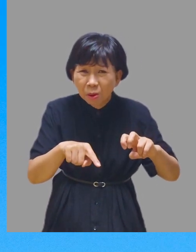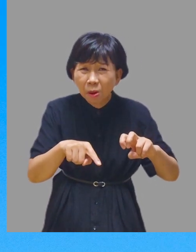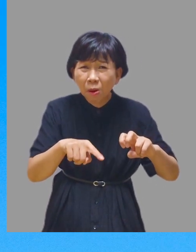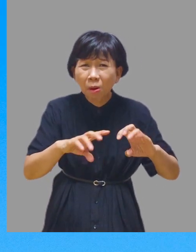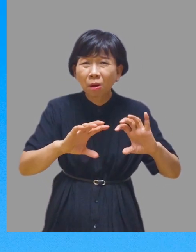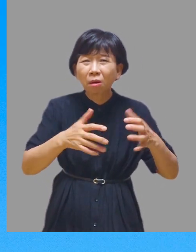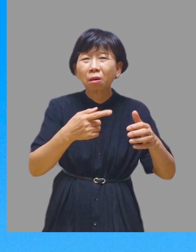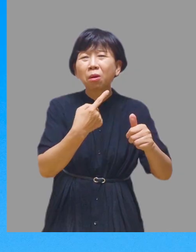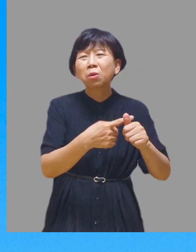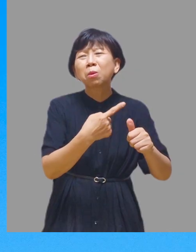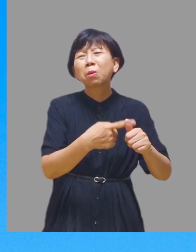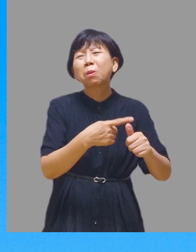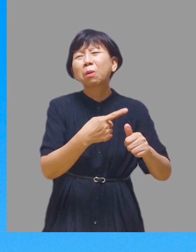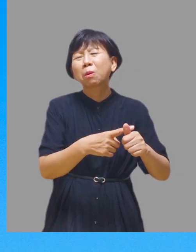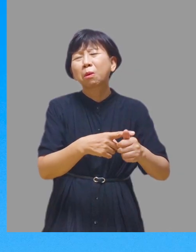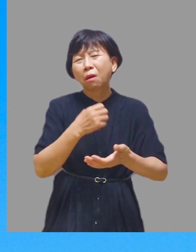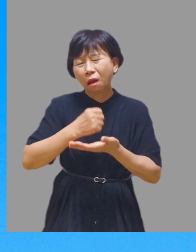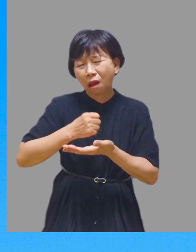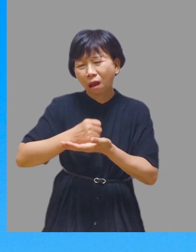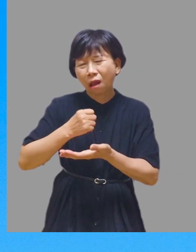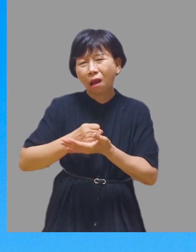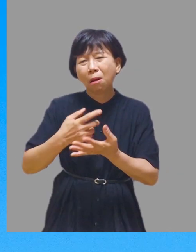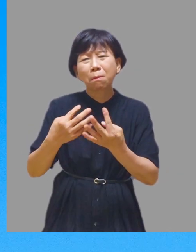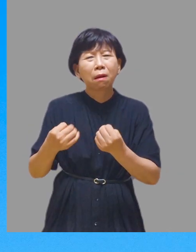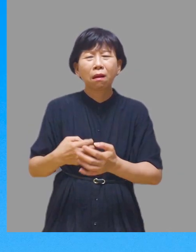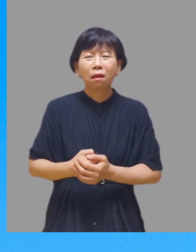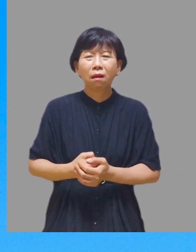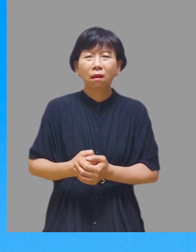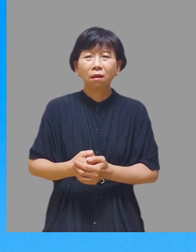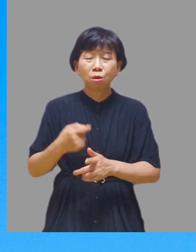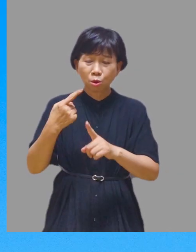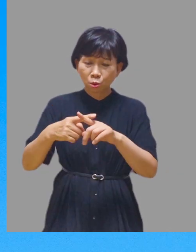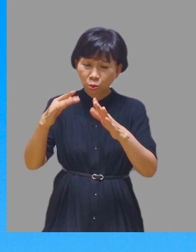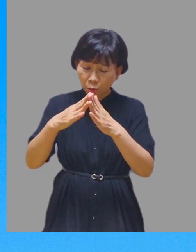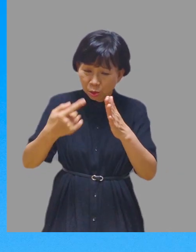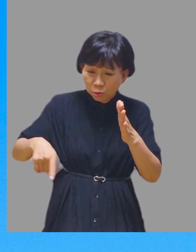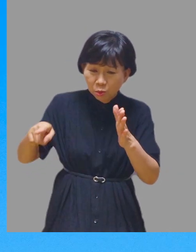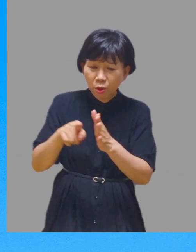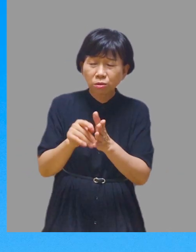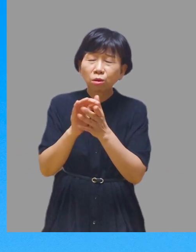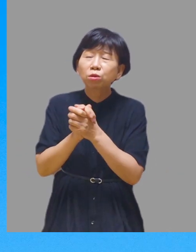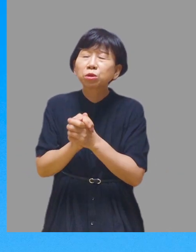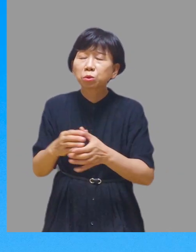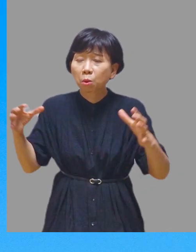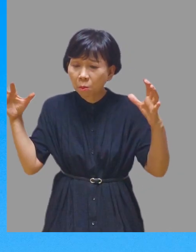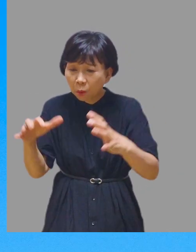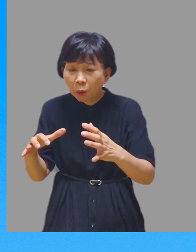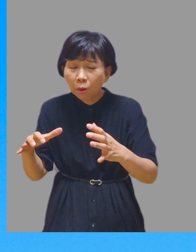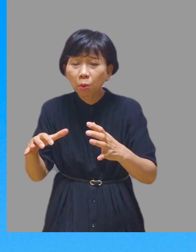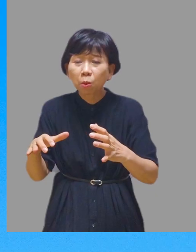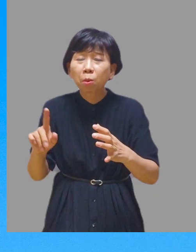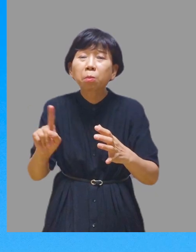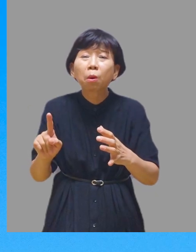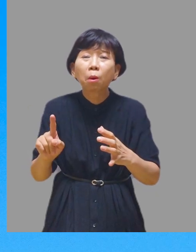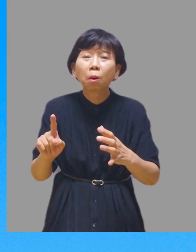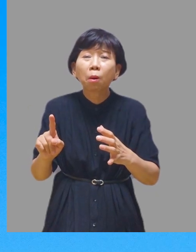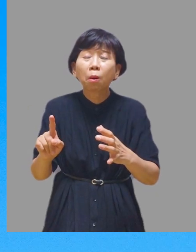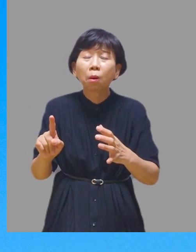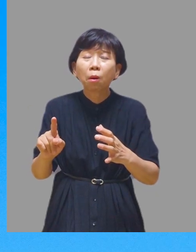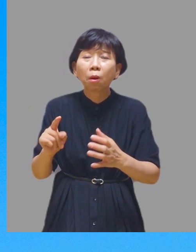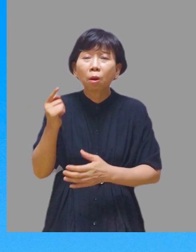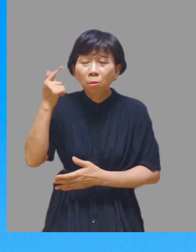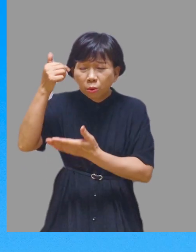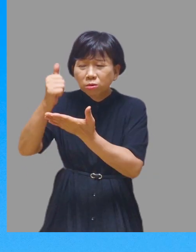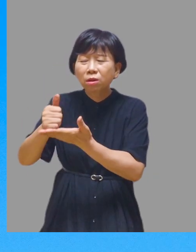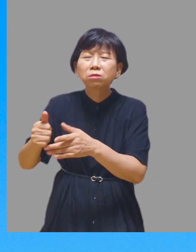헐뜯는 일이 많이 있습니다. 교회를 위한다고 기도한다고 하면서도 기도 중에 목사님을 정죄하고 공동체를 판단하는